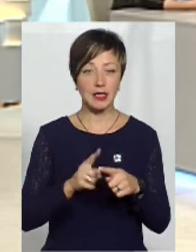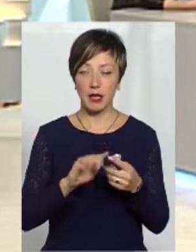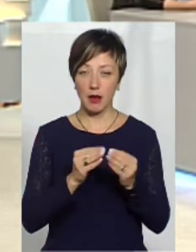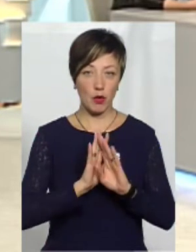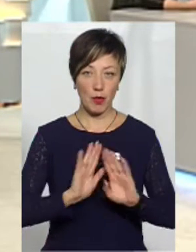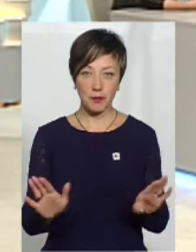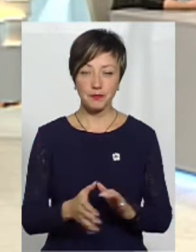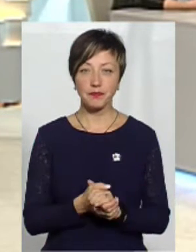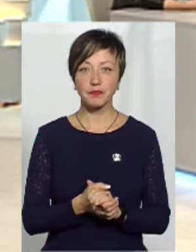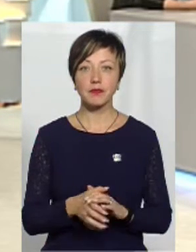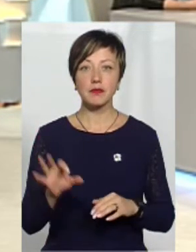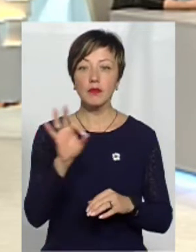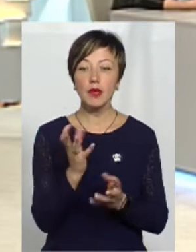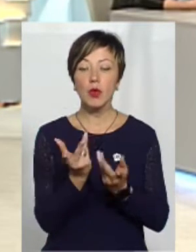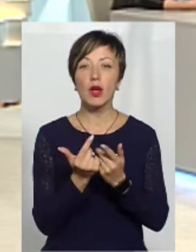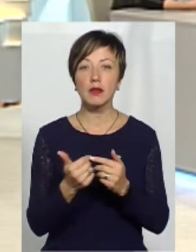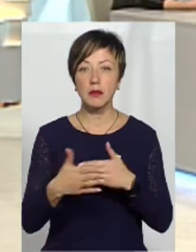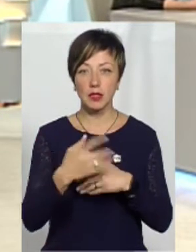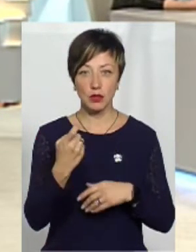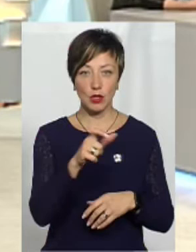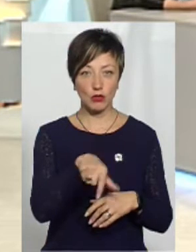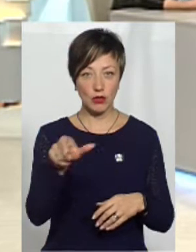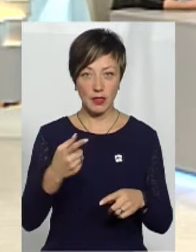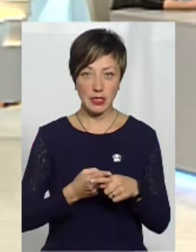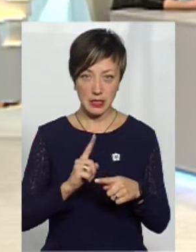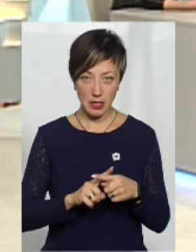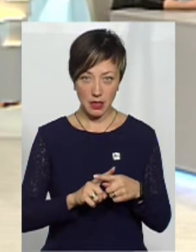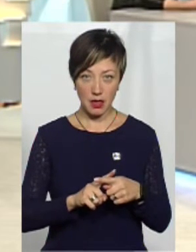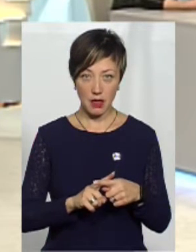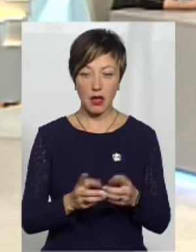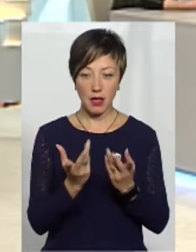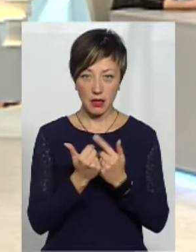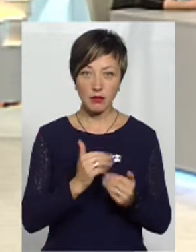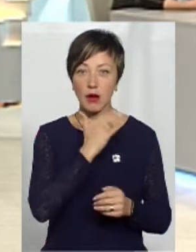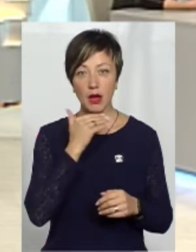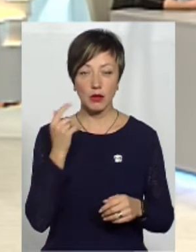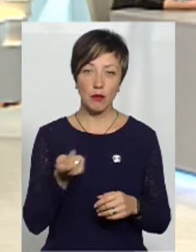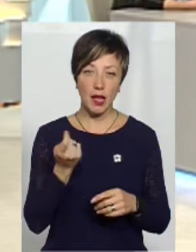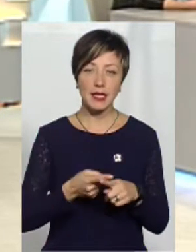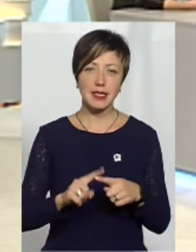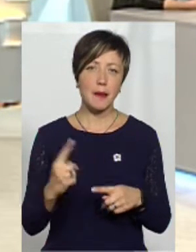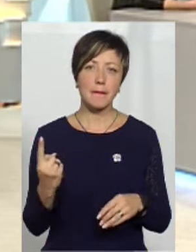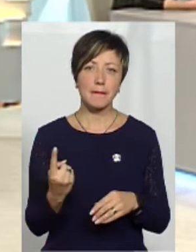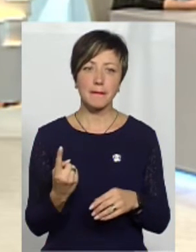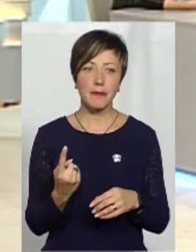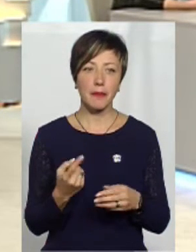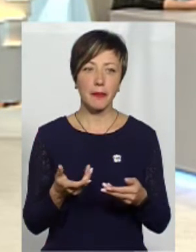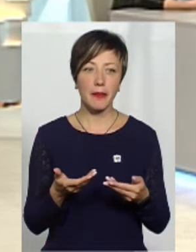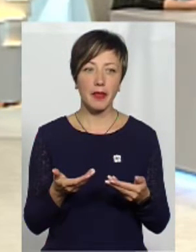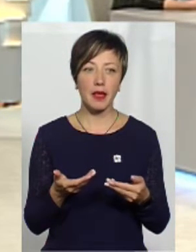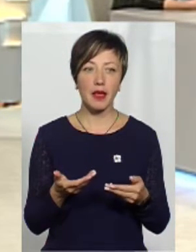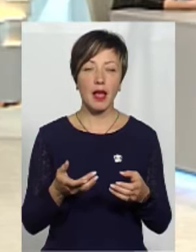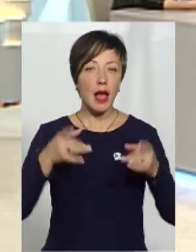це не проблема. Але от стосовно кількості, близько 100 чоловік, це така кількість, як вважаєте, багато? Ну, це, мало? Ну, це перше, такий ми,